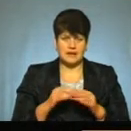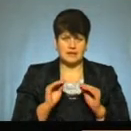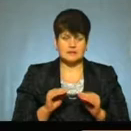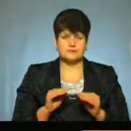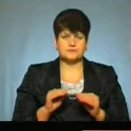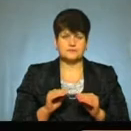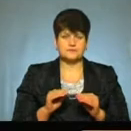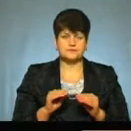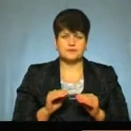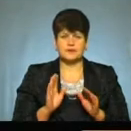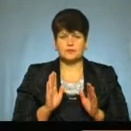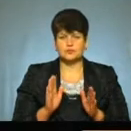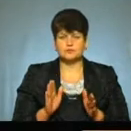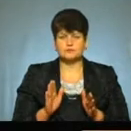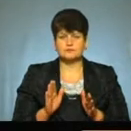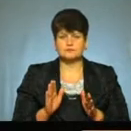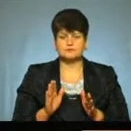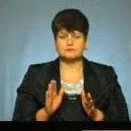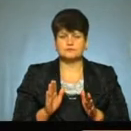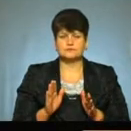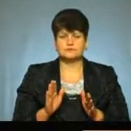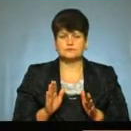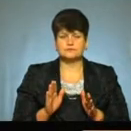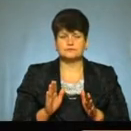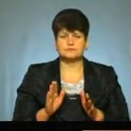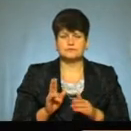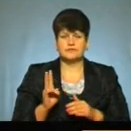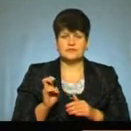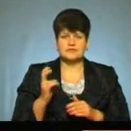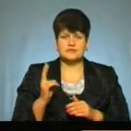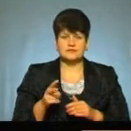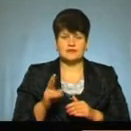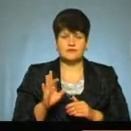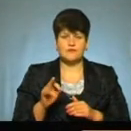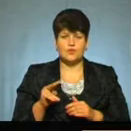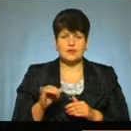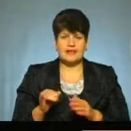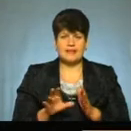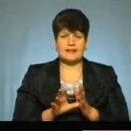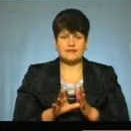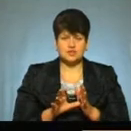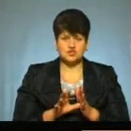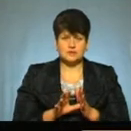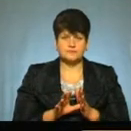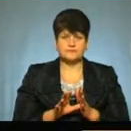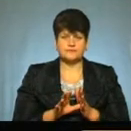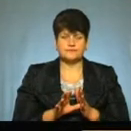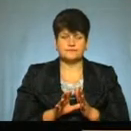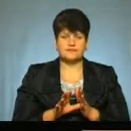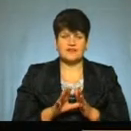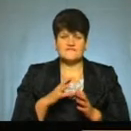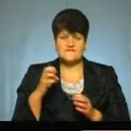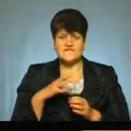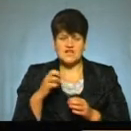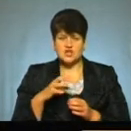будемо називати його від 220 вольт, включається такий привід електричний, який